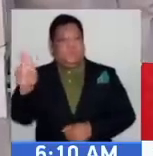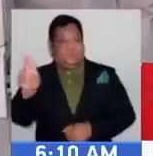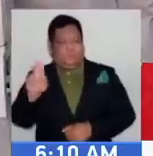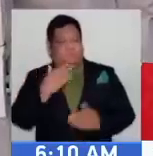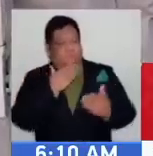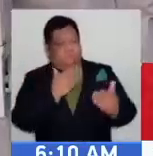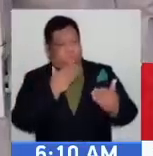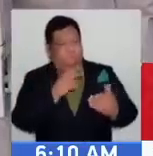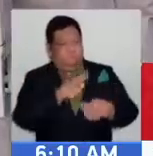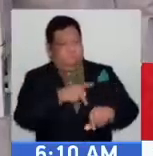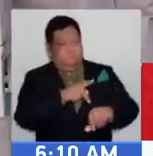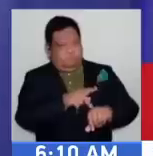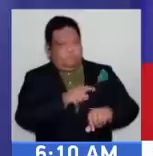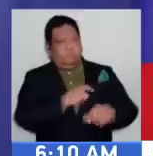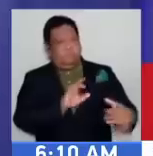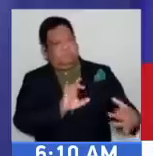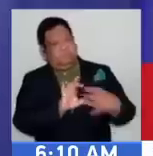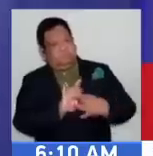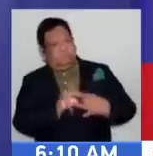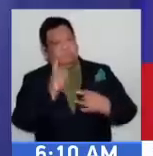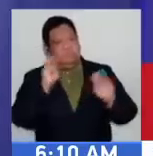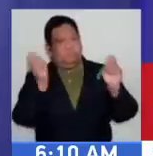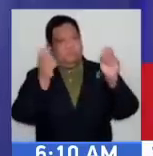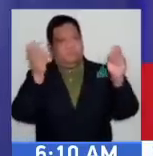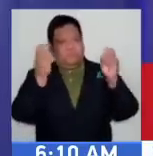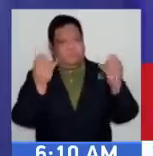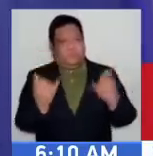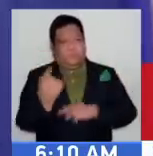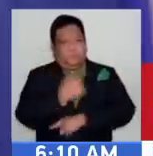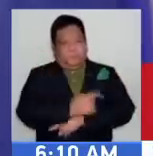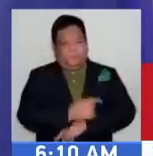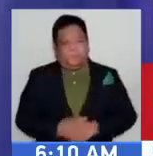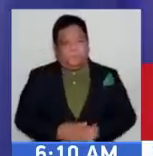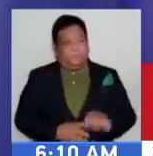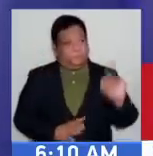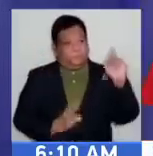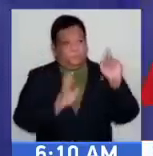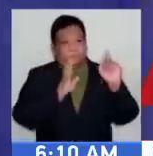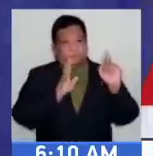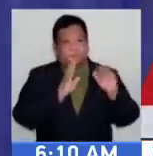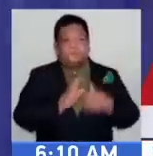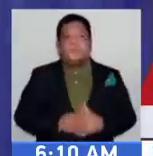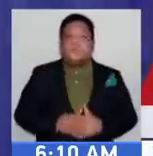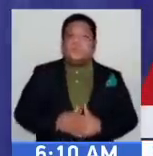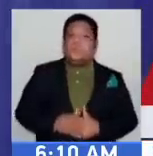ng Europe Day ngayong araw. Europe Day has become an opportunity to